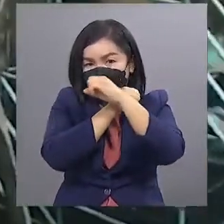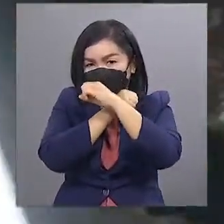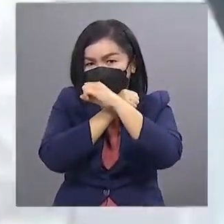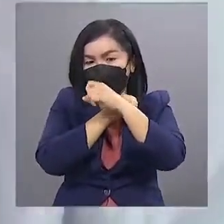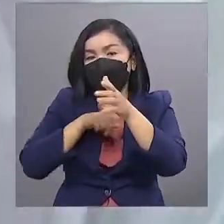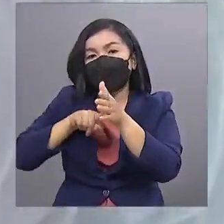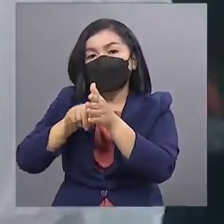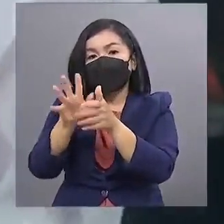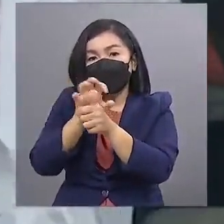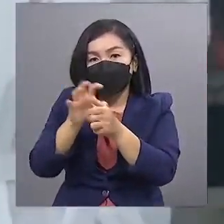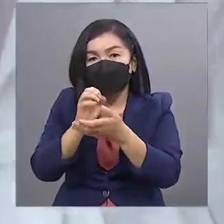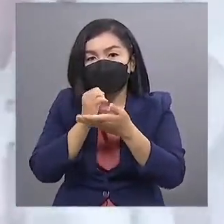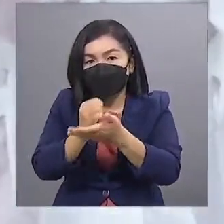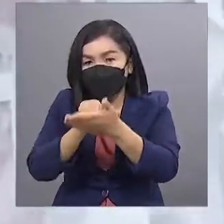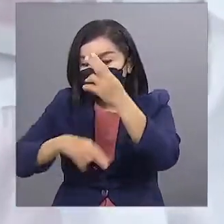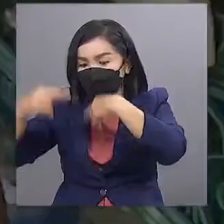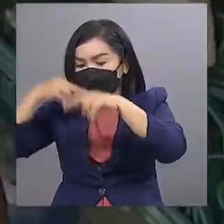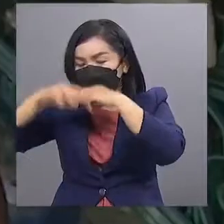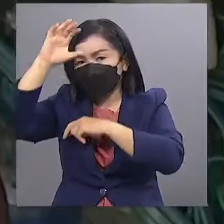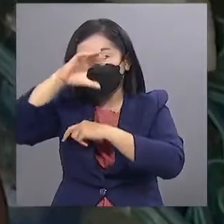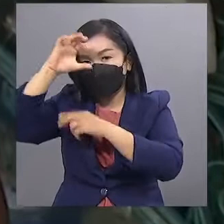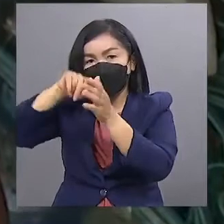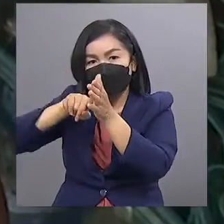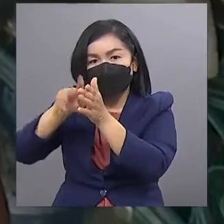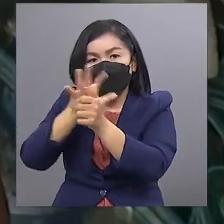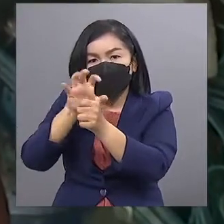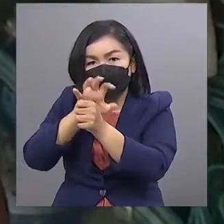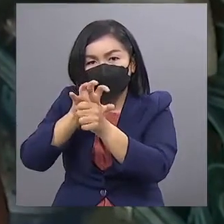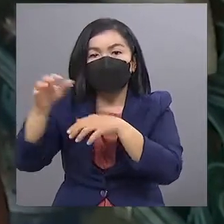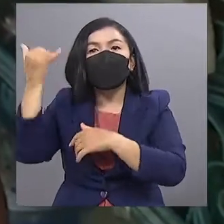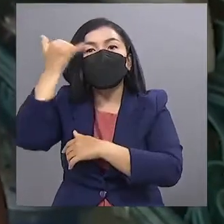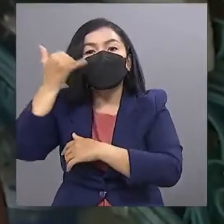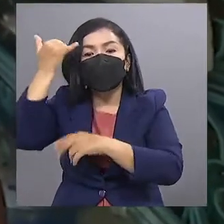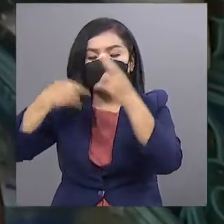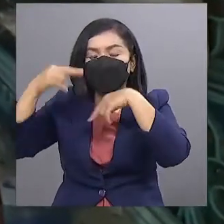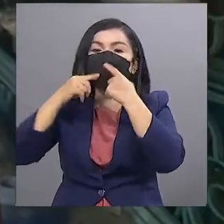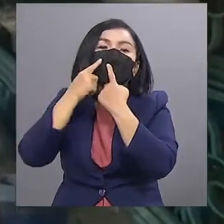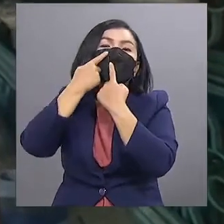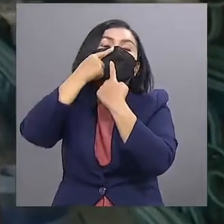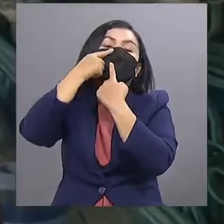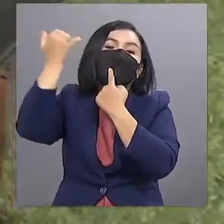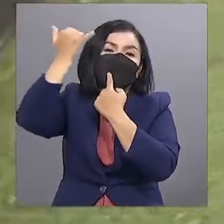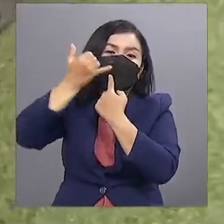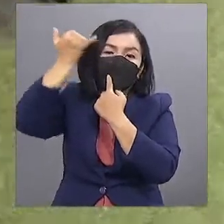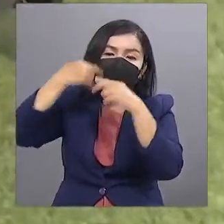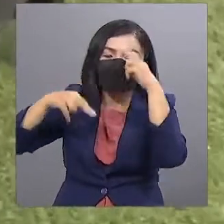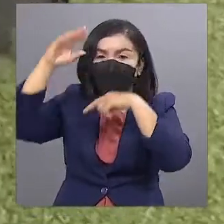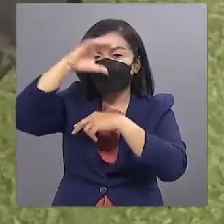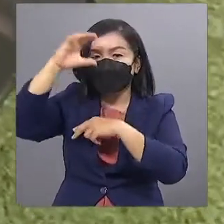จะมาตรวจหาเชื้อคุณยายนะครับขอถุงเี่ใ่ขยาดด้